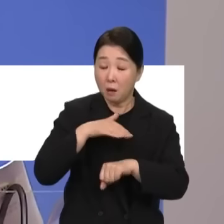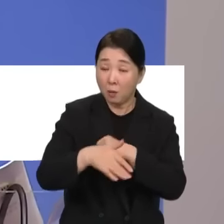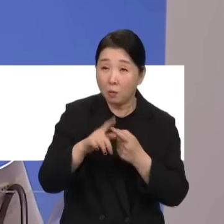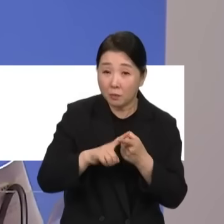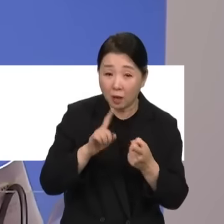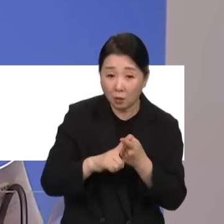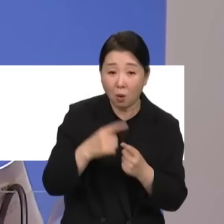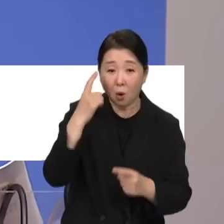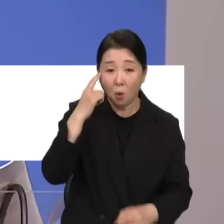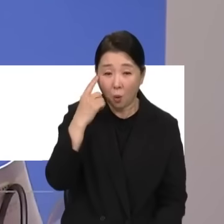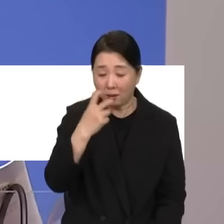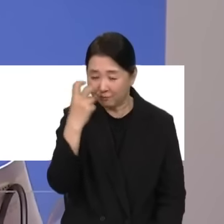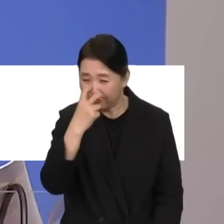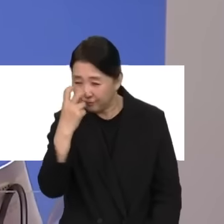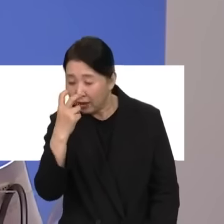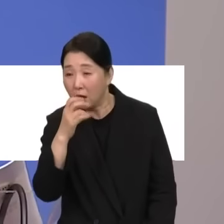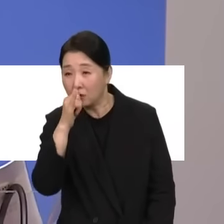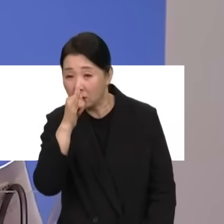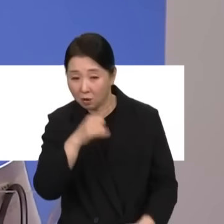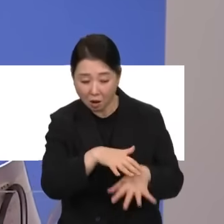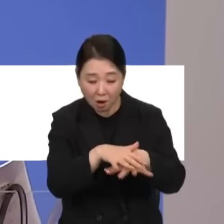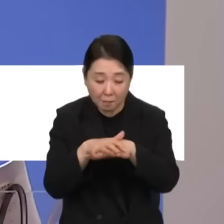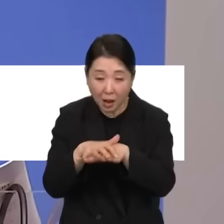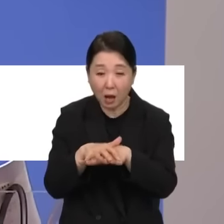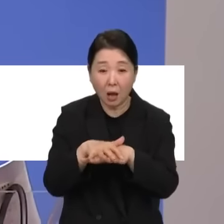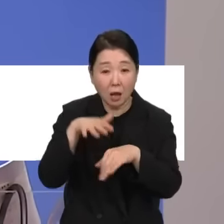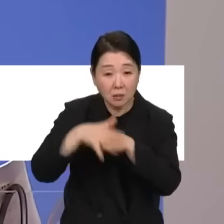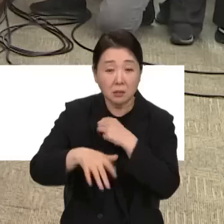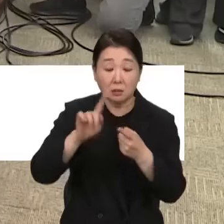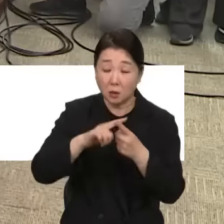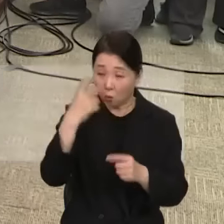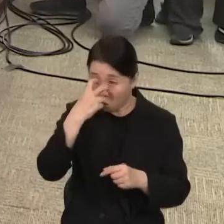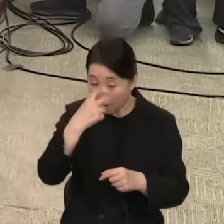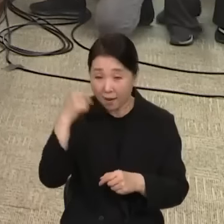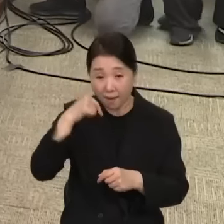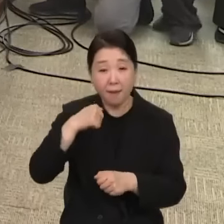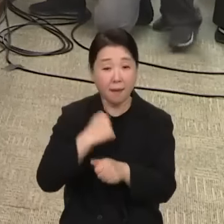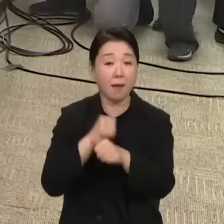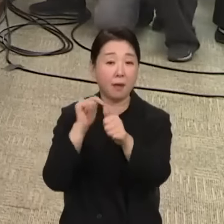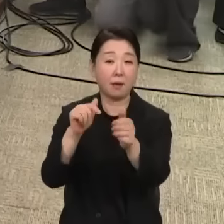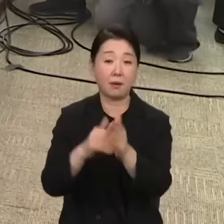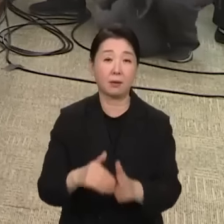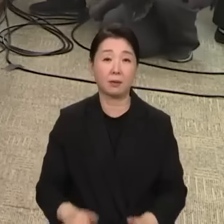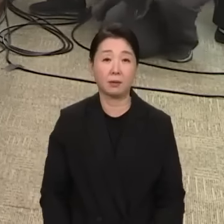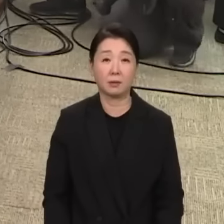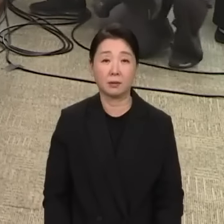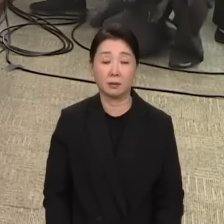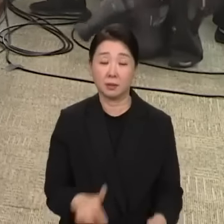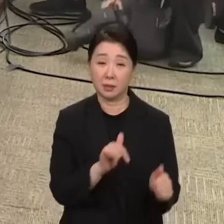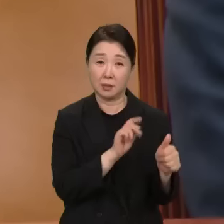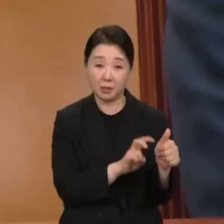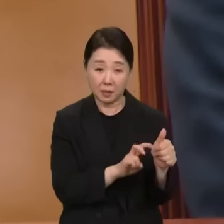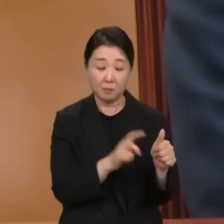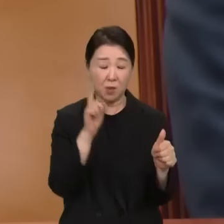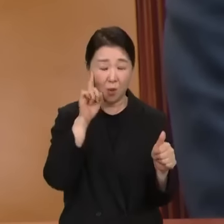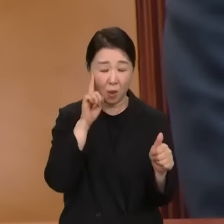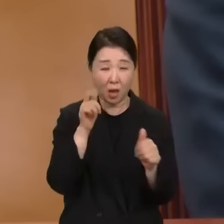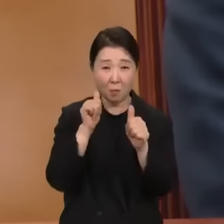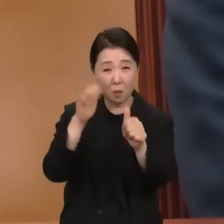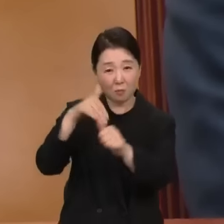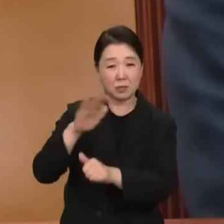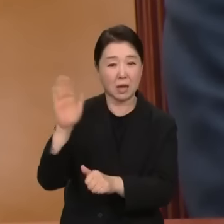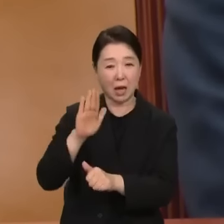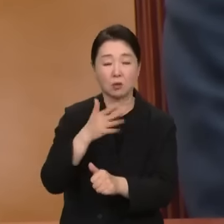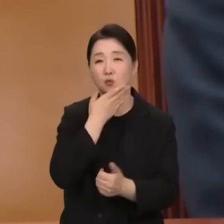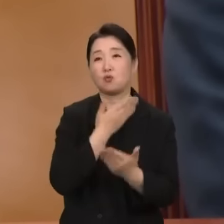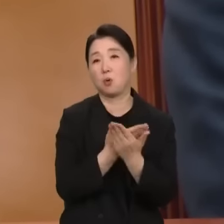바둑판식으로 꼼꼼하고 면밀하게 수색할 것을 강조한 것으로 볼 수 있고 이는 경찰이 임 전 사단장의 불송치를 결정한 주요